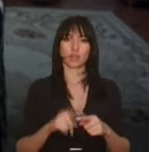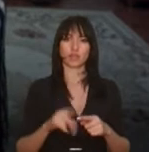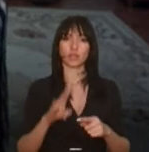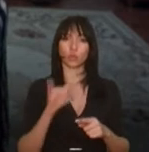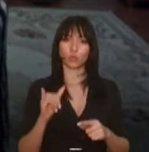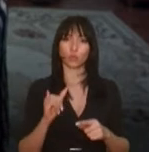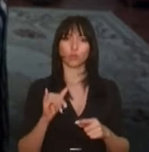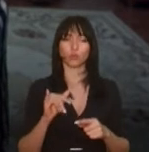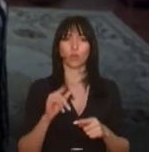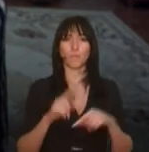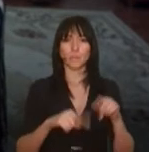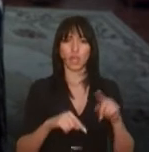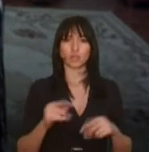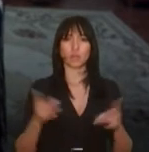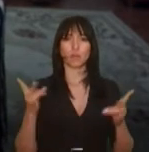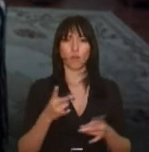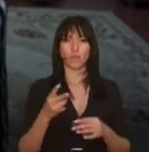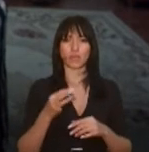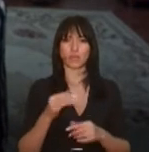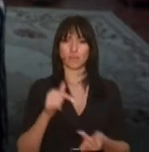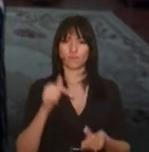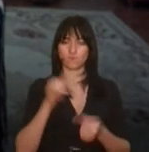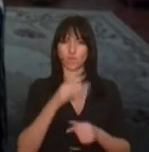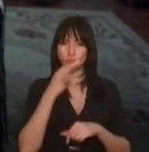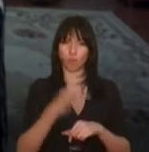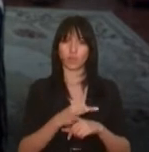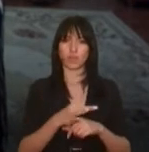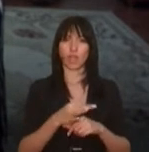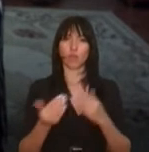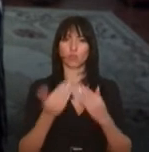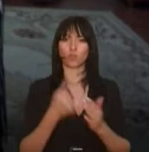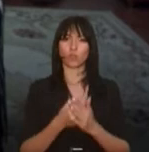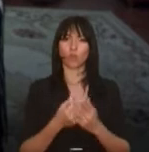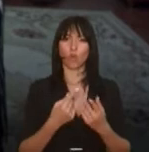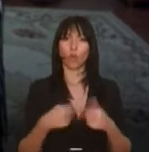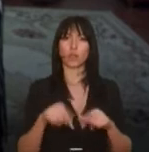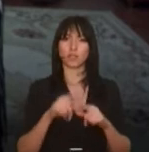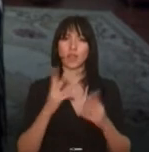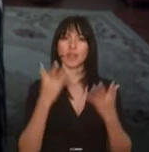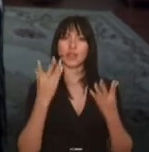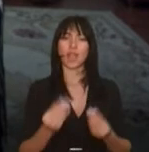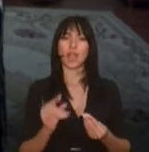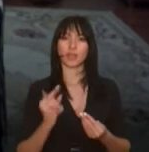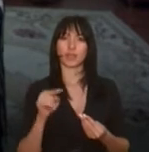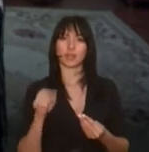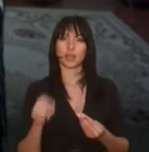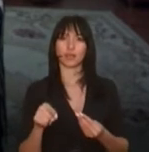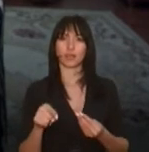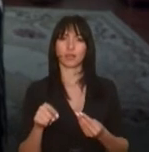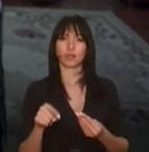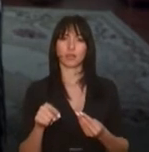батьки повинні відповідально відноситися до організації дня дитини, режиму дня,